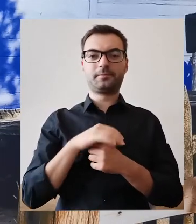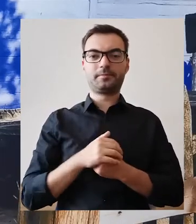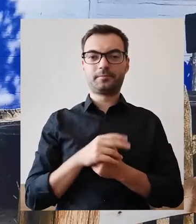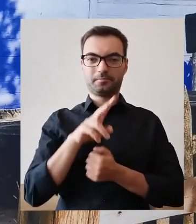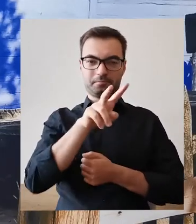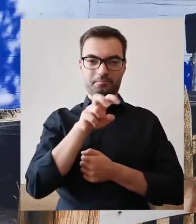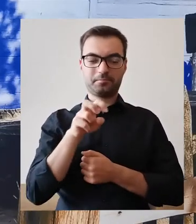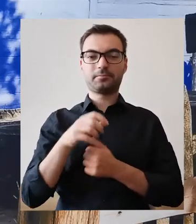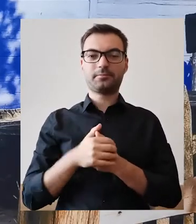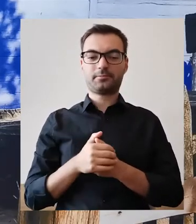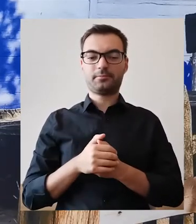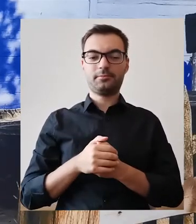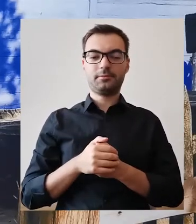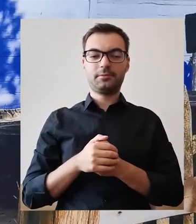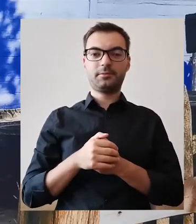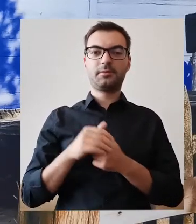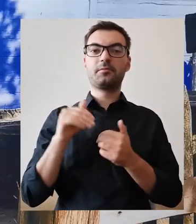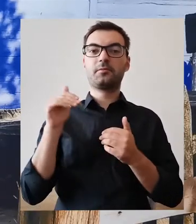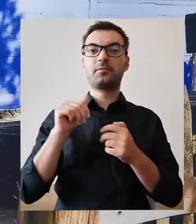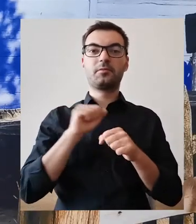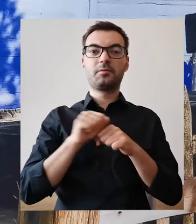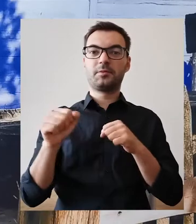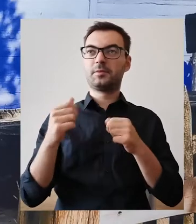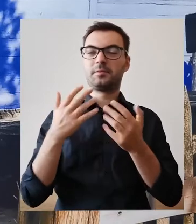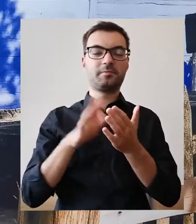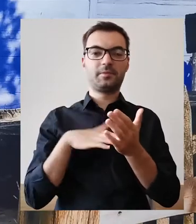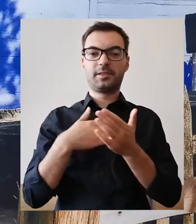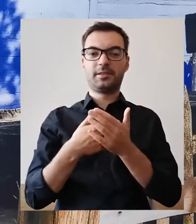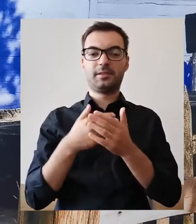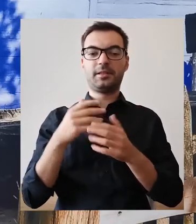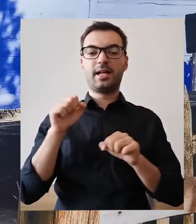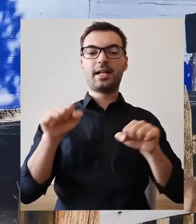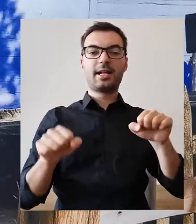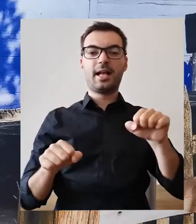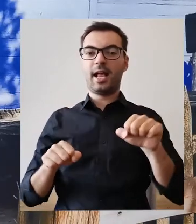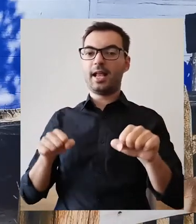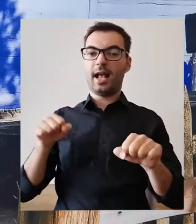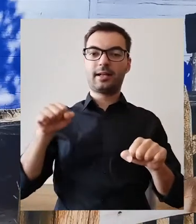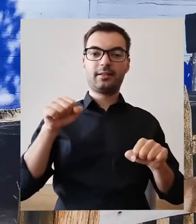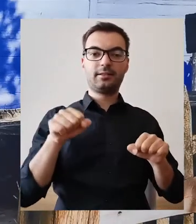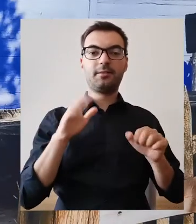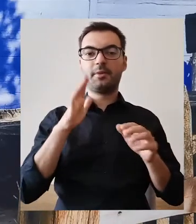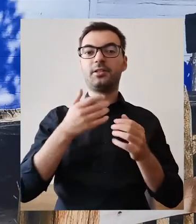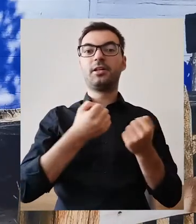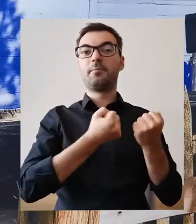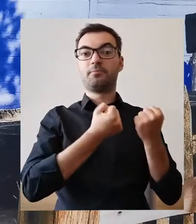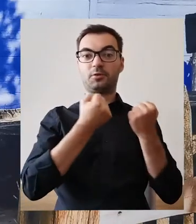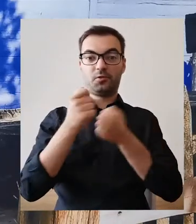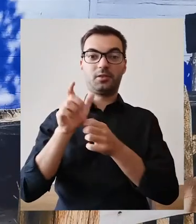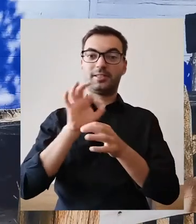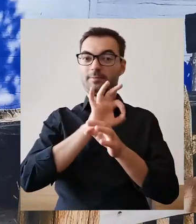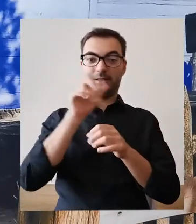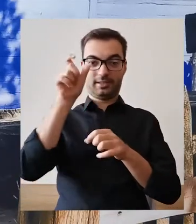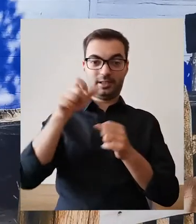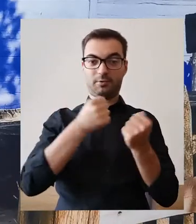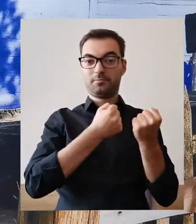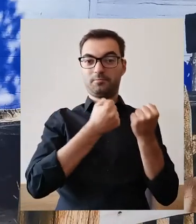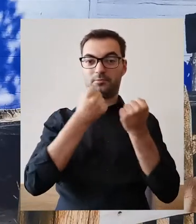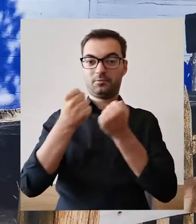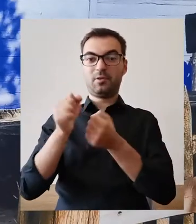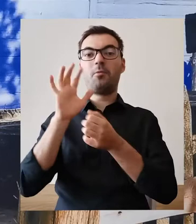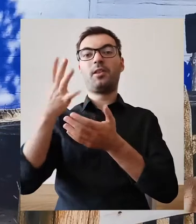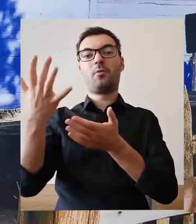wypożyczalni skorzystać ale może zdarzyć się tak że kajaki zostaną państwu dowiedzione i potem